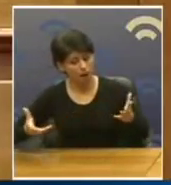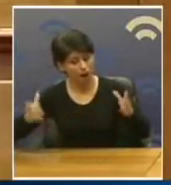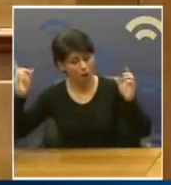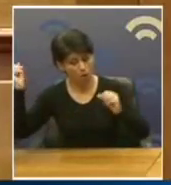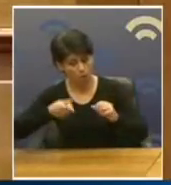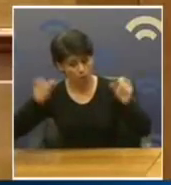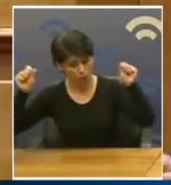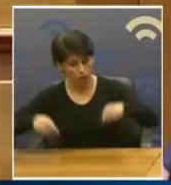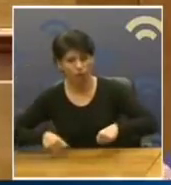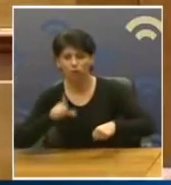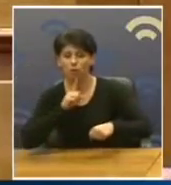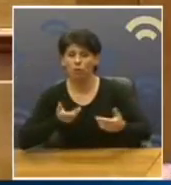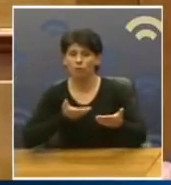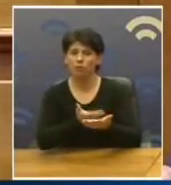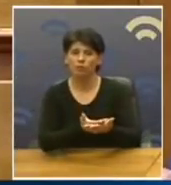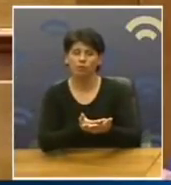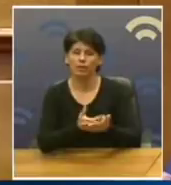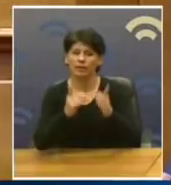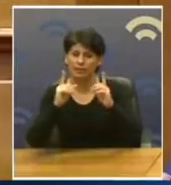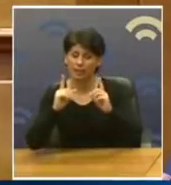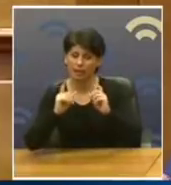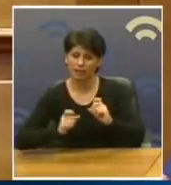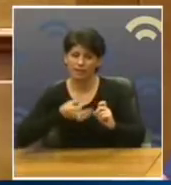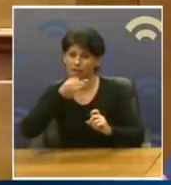και η πρόταση για την ερμηνευτική δήλωση του 86.